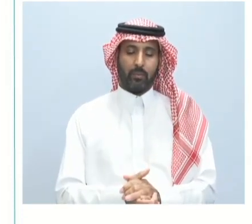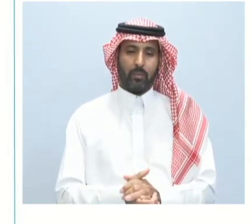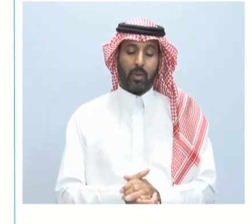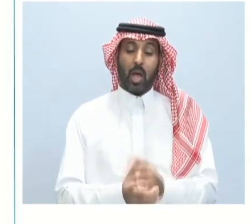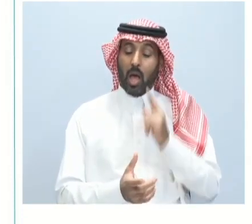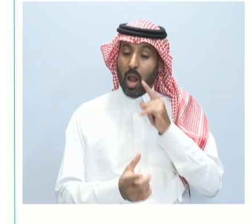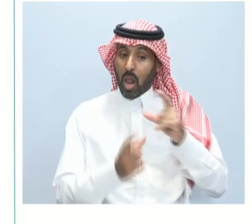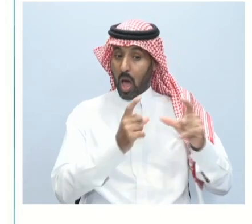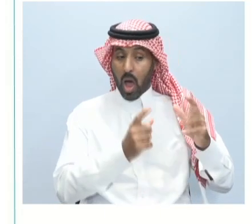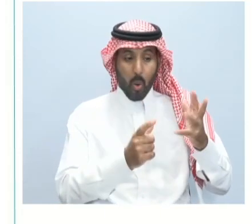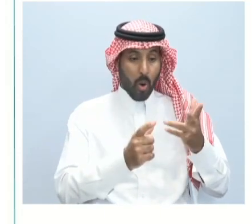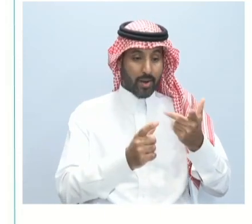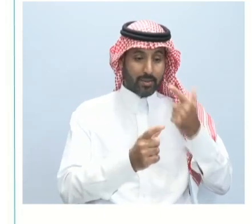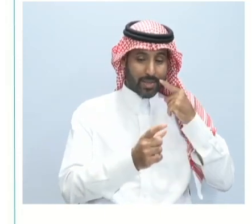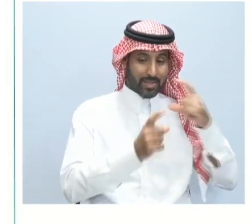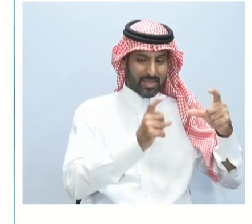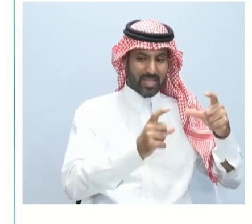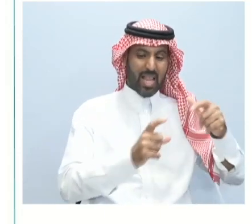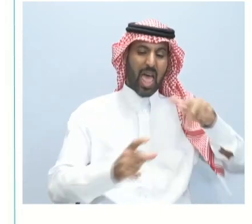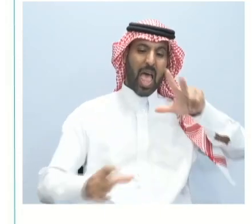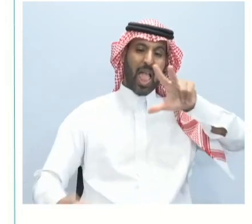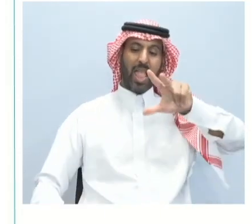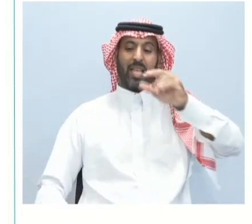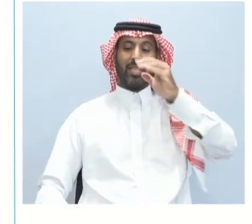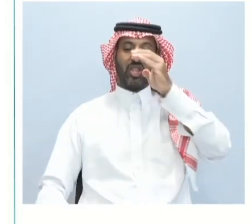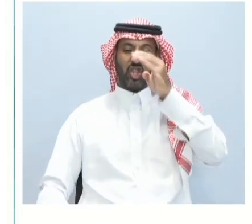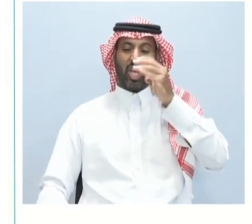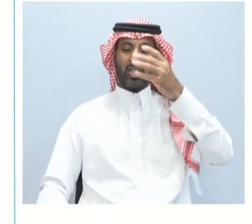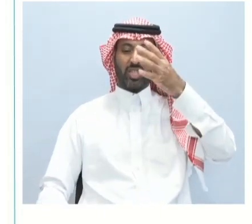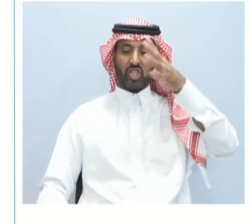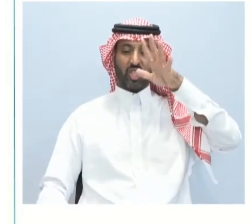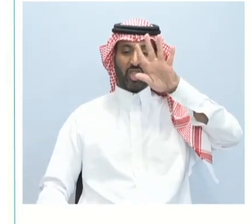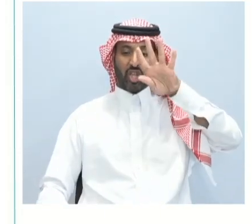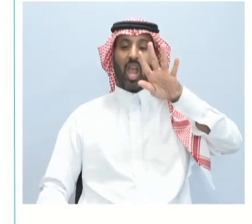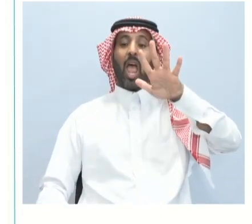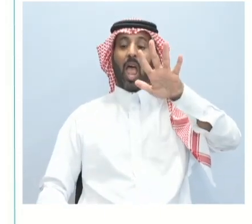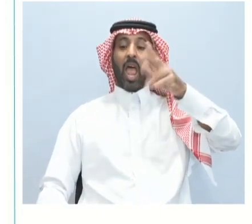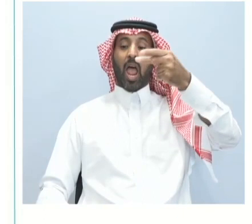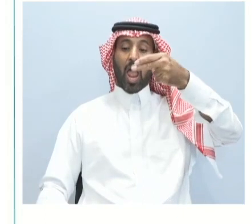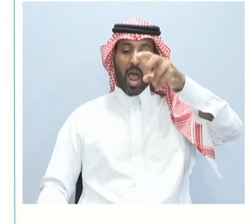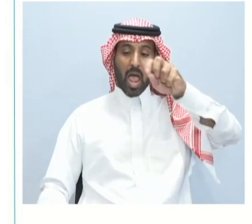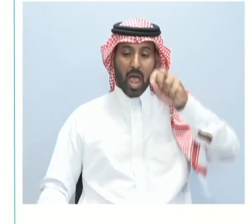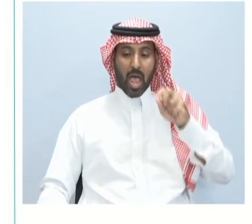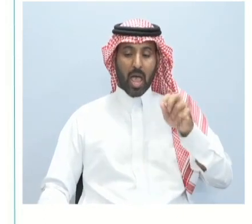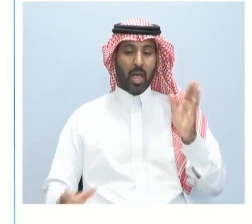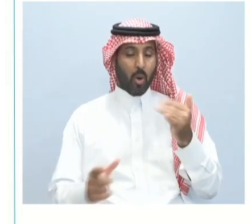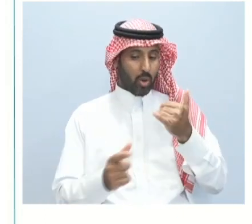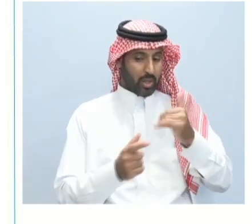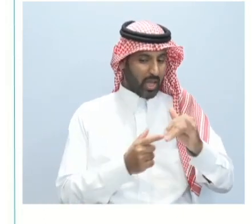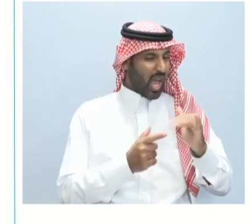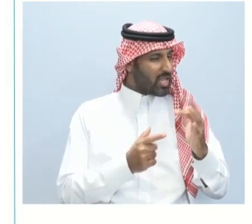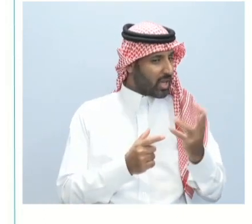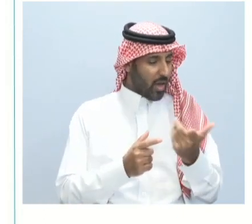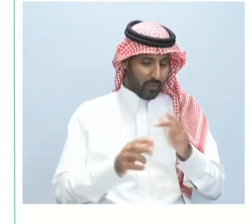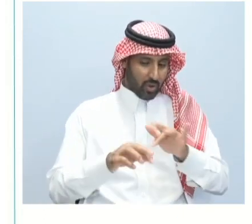الاخرى الخوارزميه الاستدلاليه الجشعه كان من اهم مزاياها والذي ظهر لنا وكان واضحا في حل